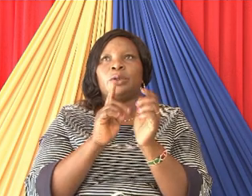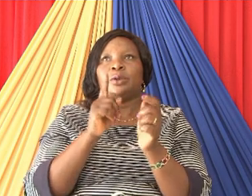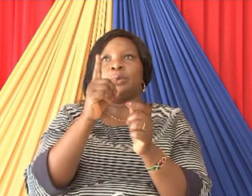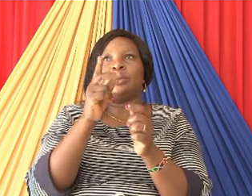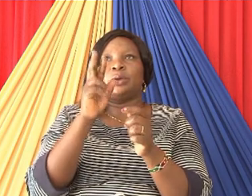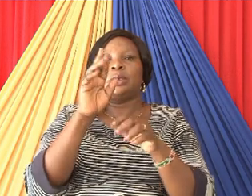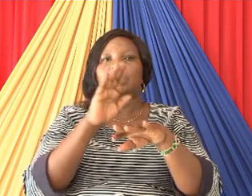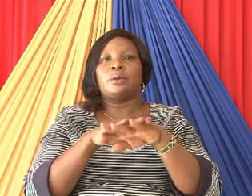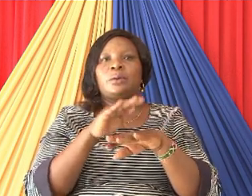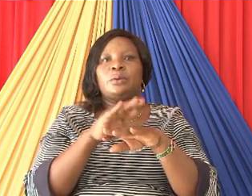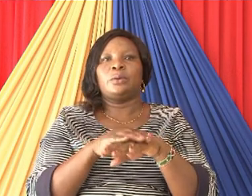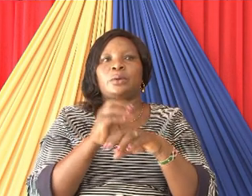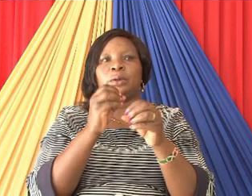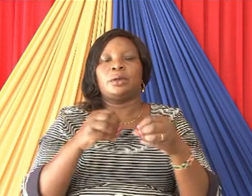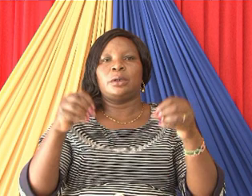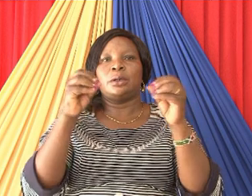Wastahili ewe